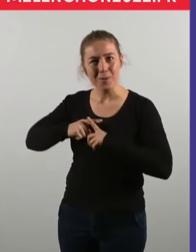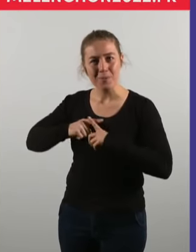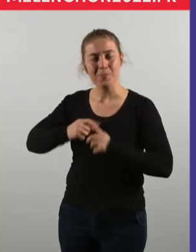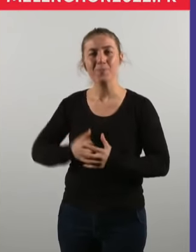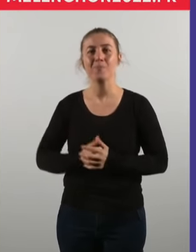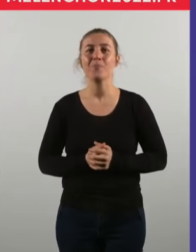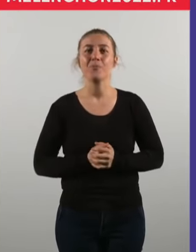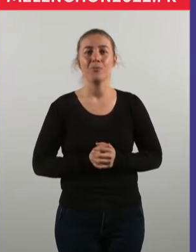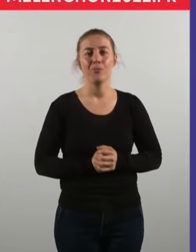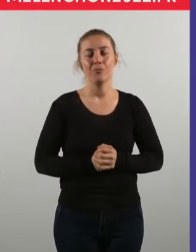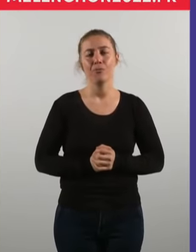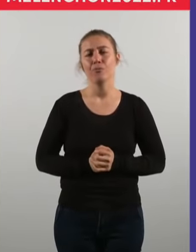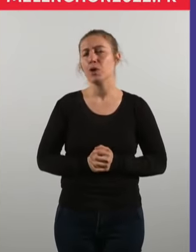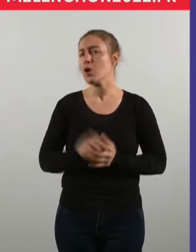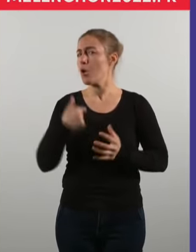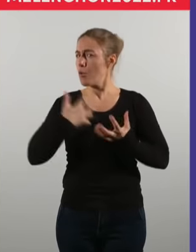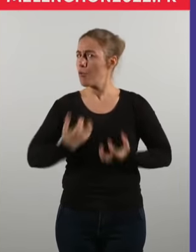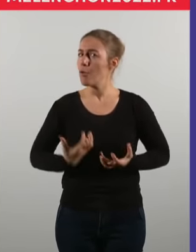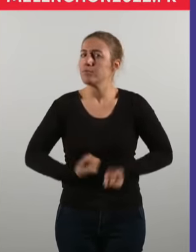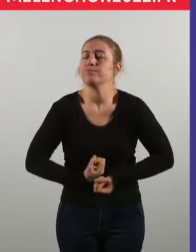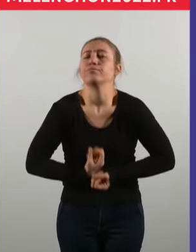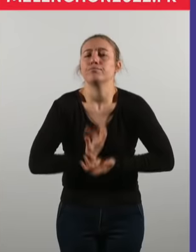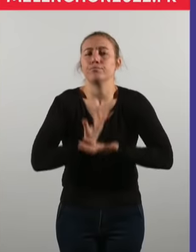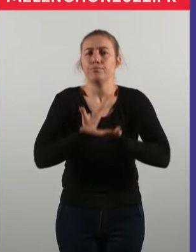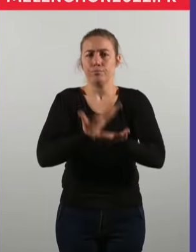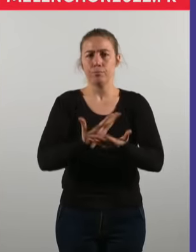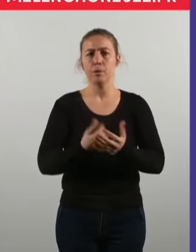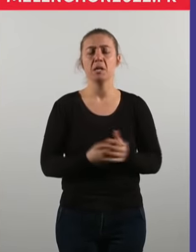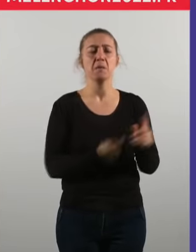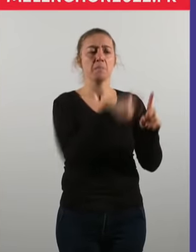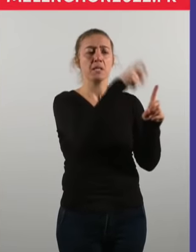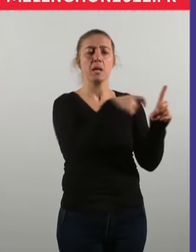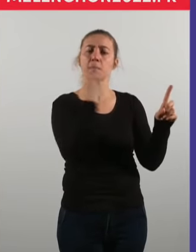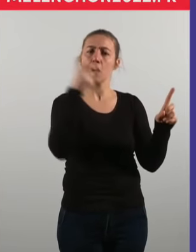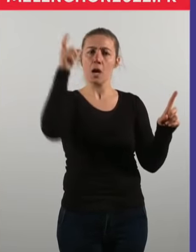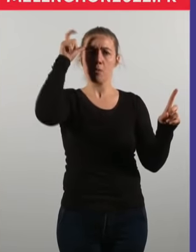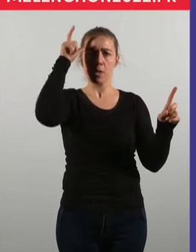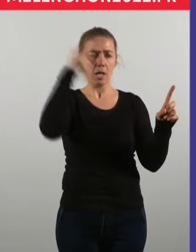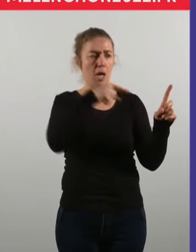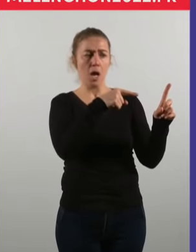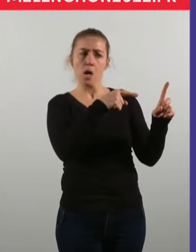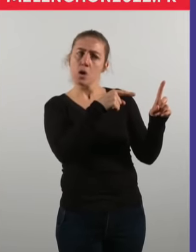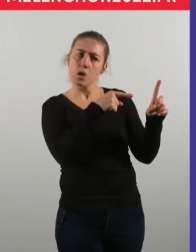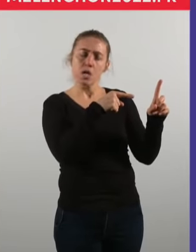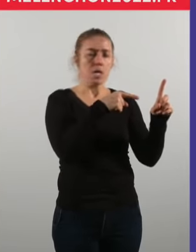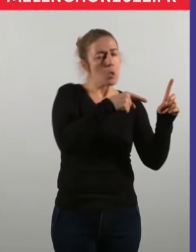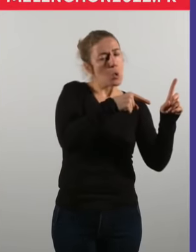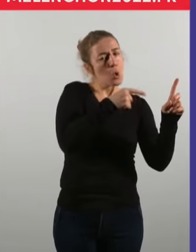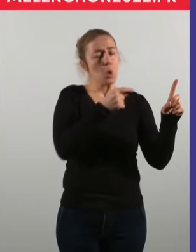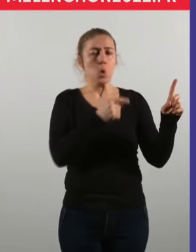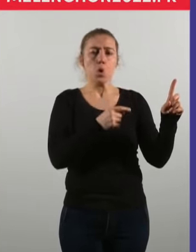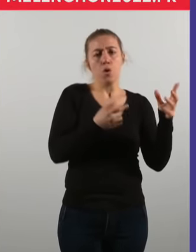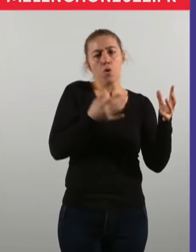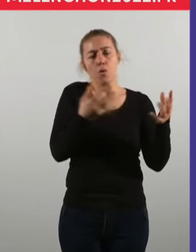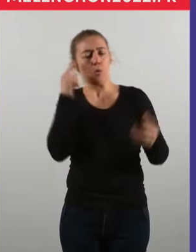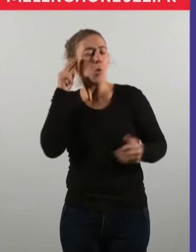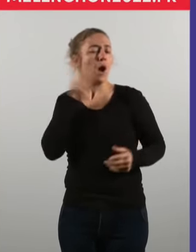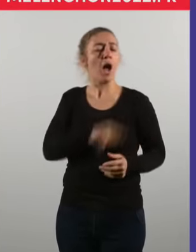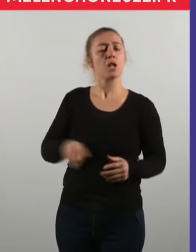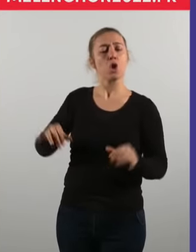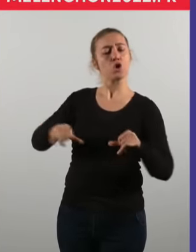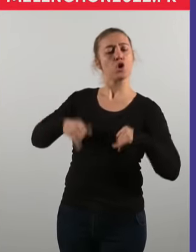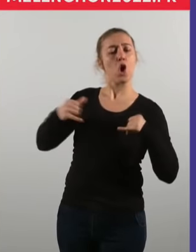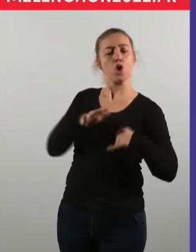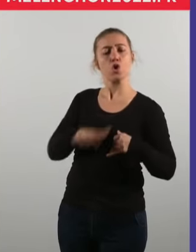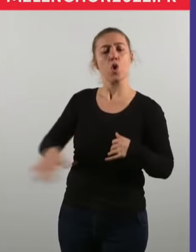Je viens vous dire que face au cynisme d'un président de la République qui n'a d'autre perspective pour la jeunesse de notre pays que